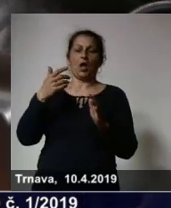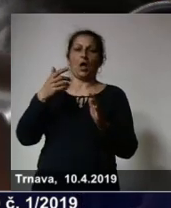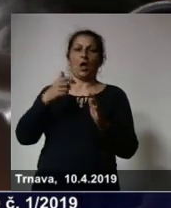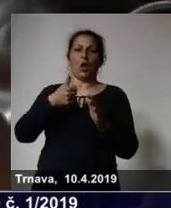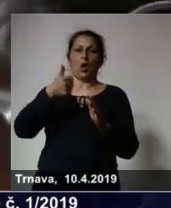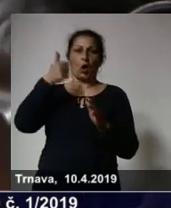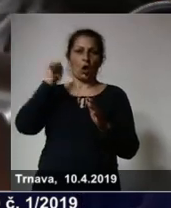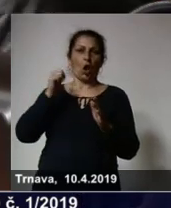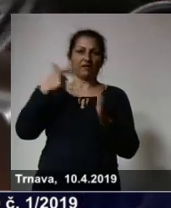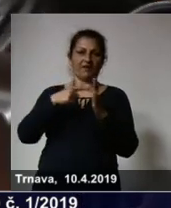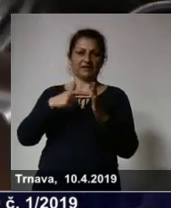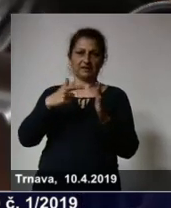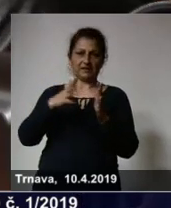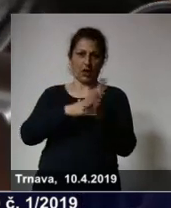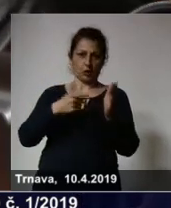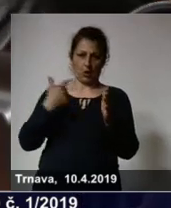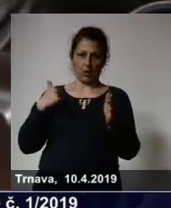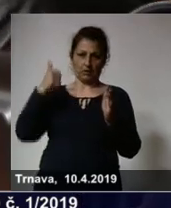číslo